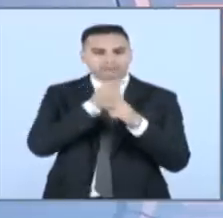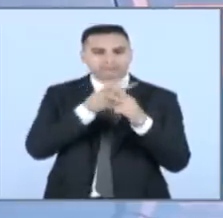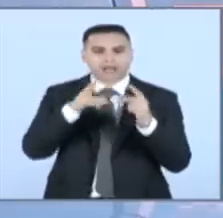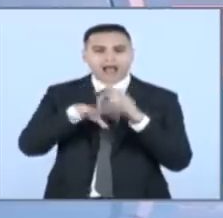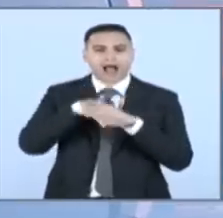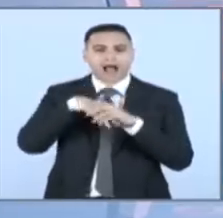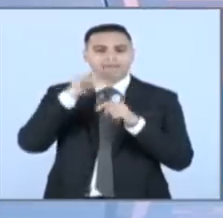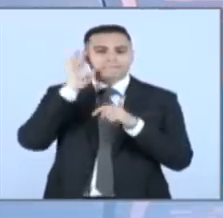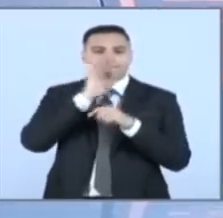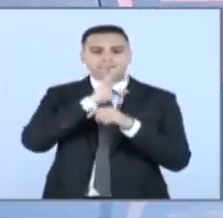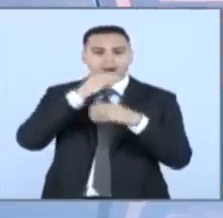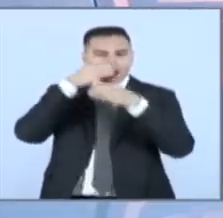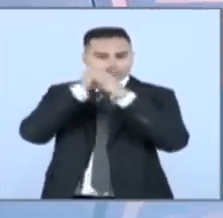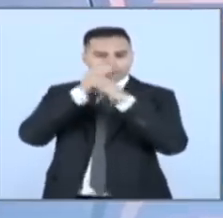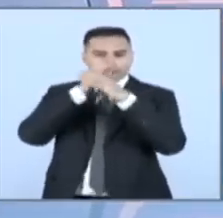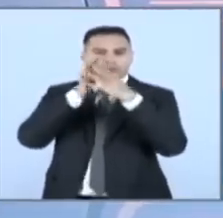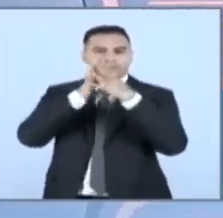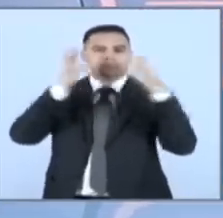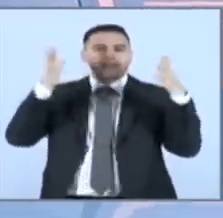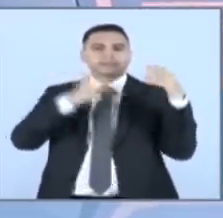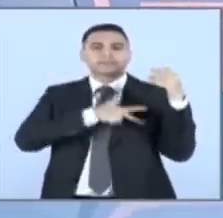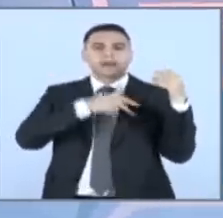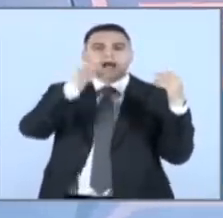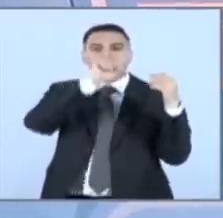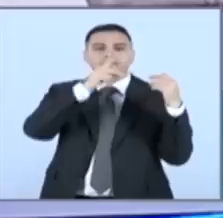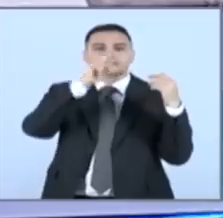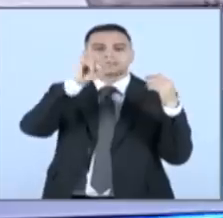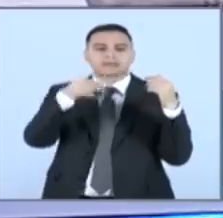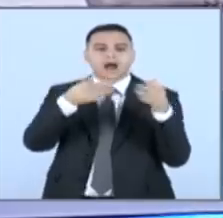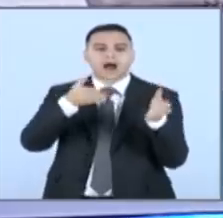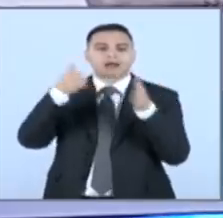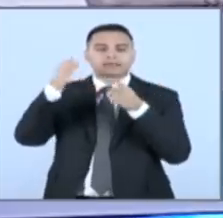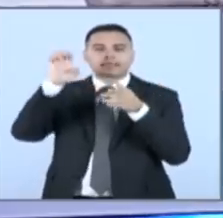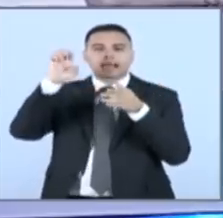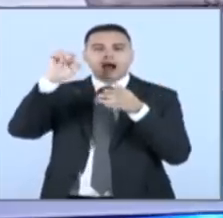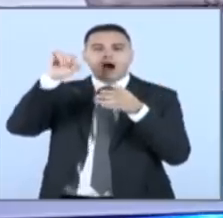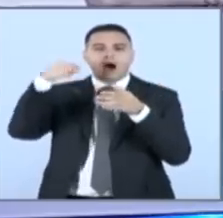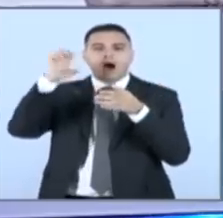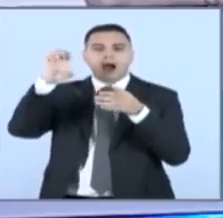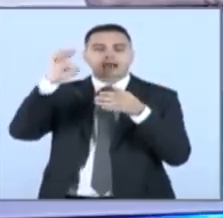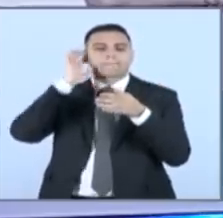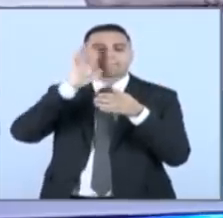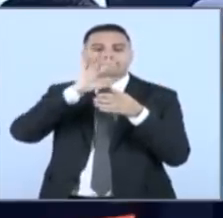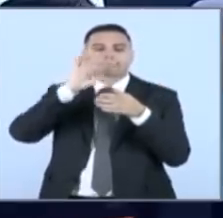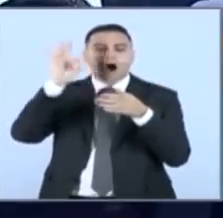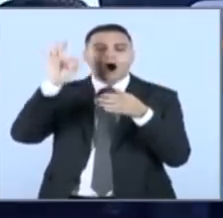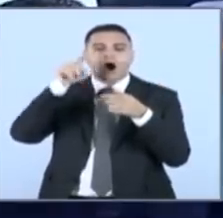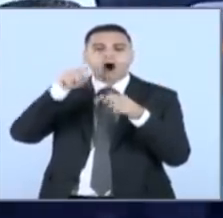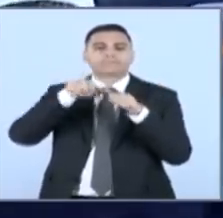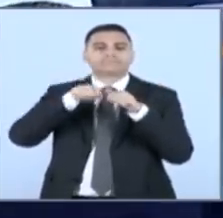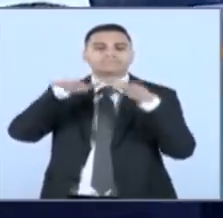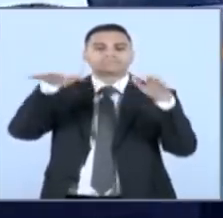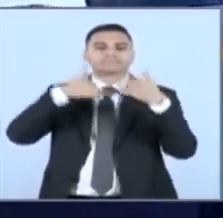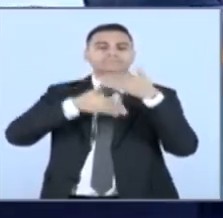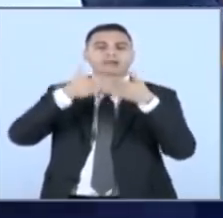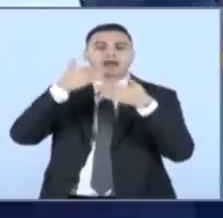للتلسكوب العملاق سكاي آي؟ اكتمل بناؤه عام